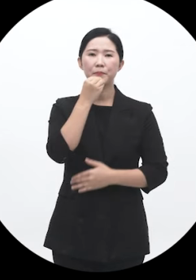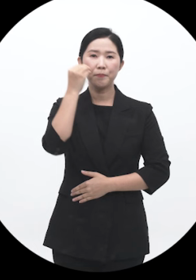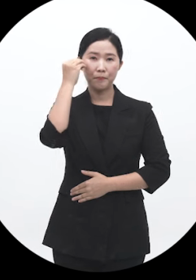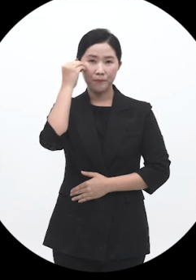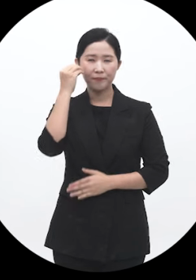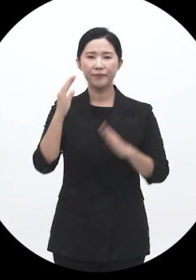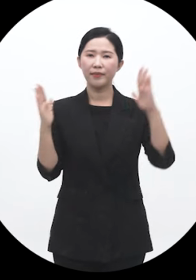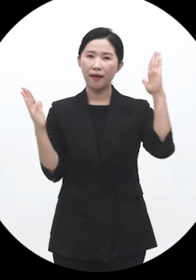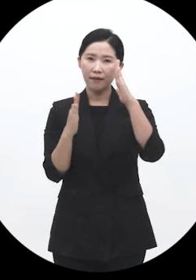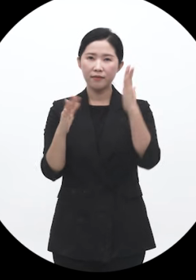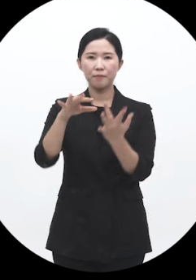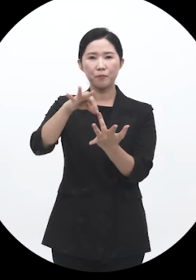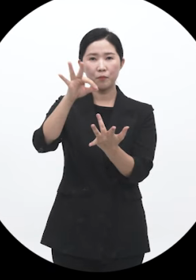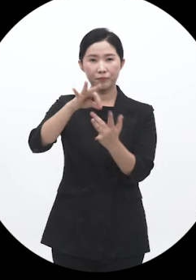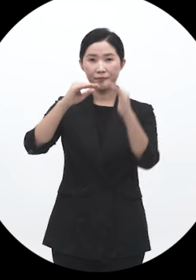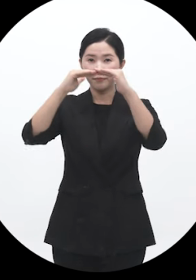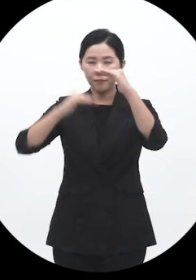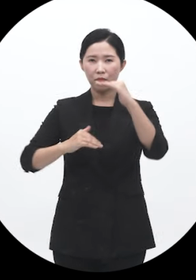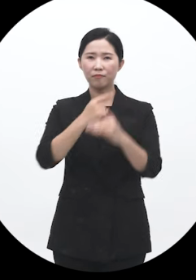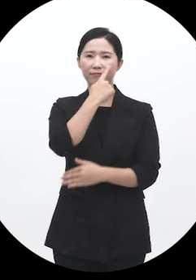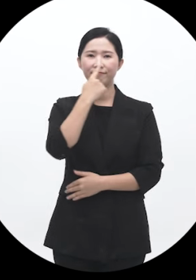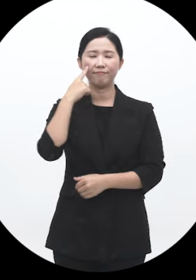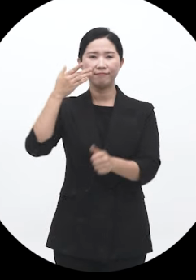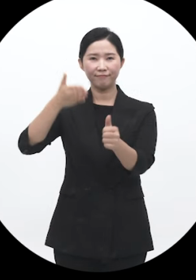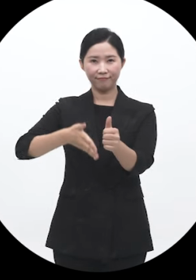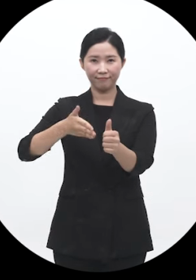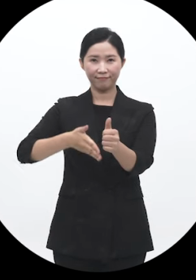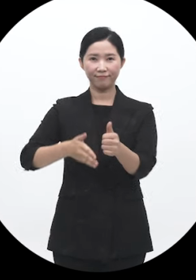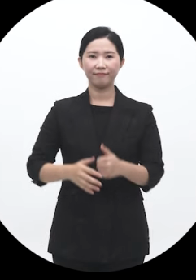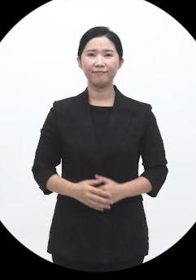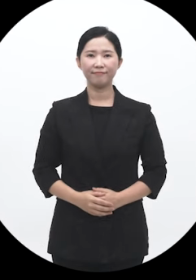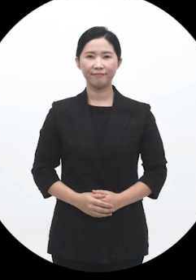탑재되어 있는 모집 요강을 참고하여 주시기 바랍니다.